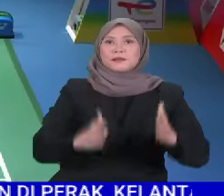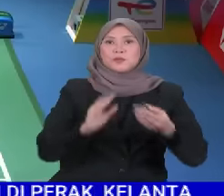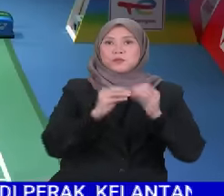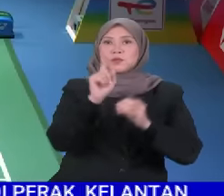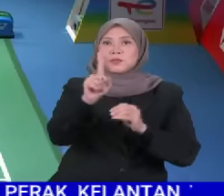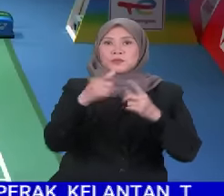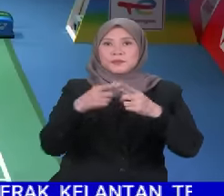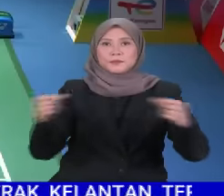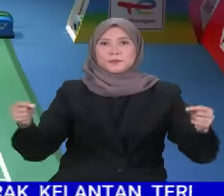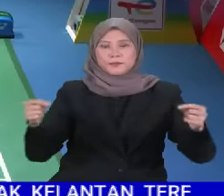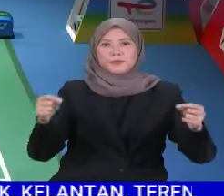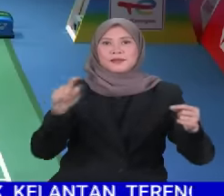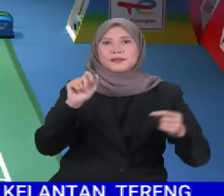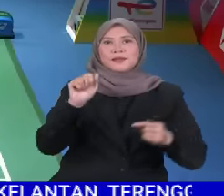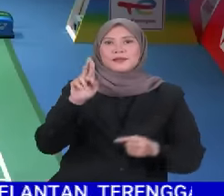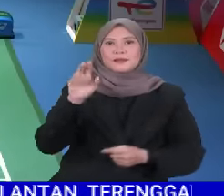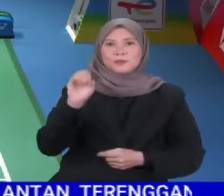dunia dari Jepang